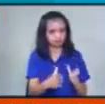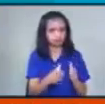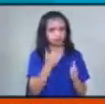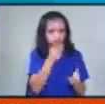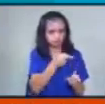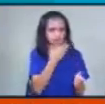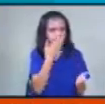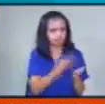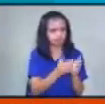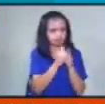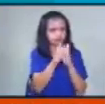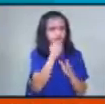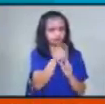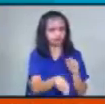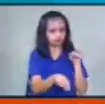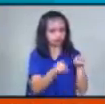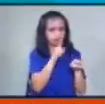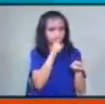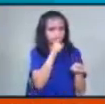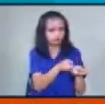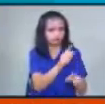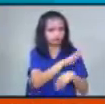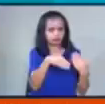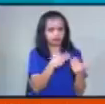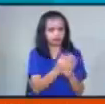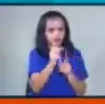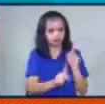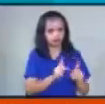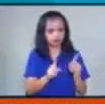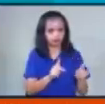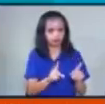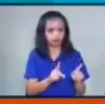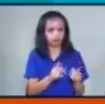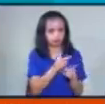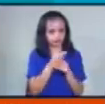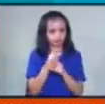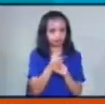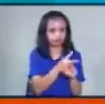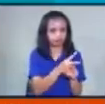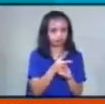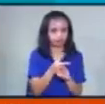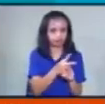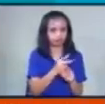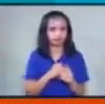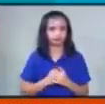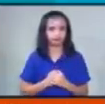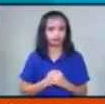good leader, you make sure na yung mga tao mo is being taken care of.